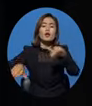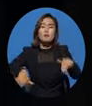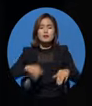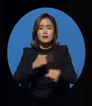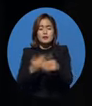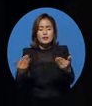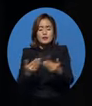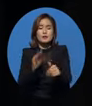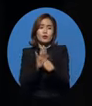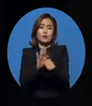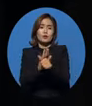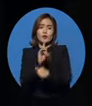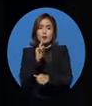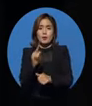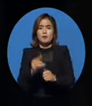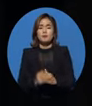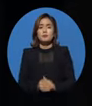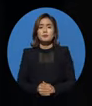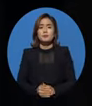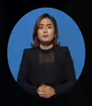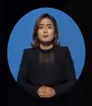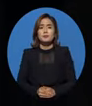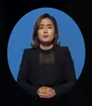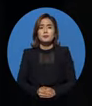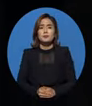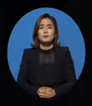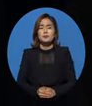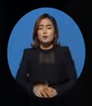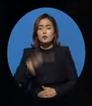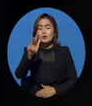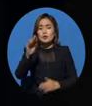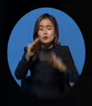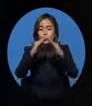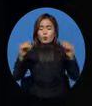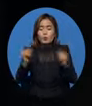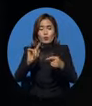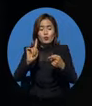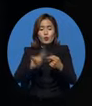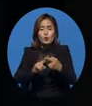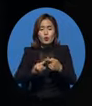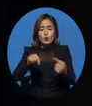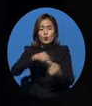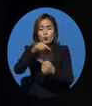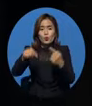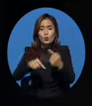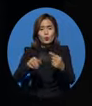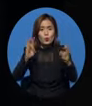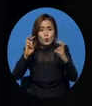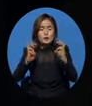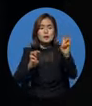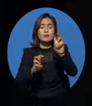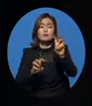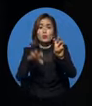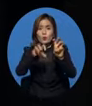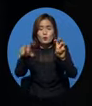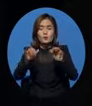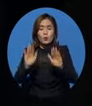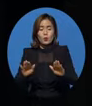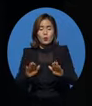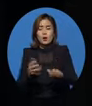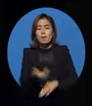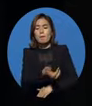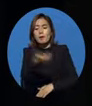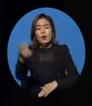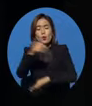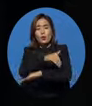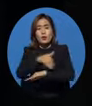일을 해 나가겠다는 말씀드립니다 이제 전북의 는 금융투자협회 운용사 30여 개 사가 올해 중으로 이전하기